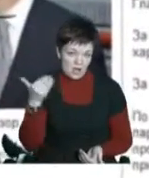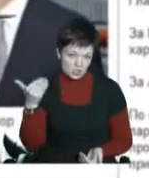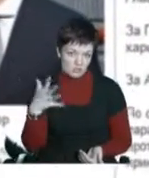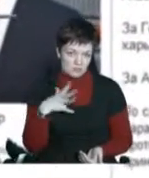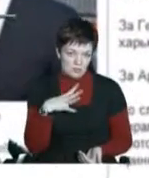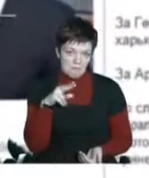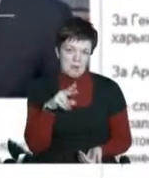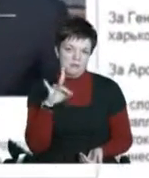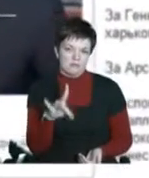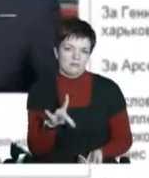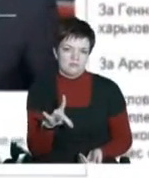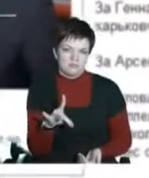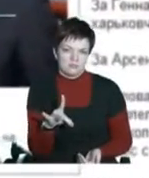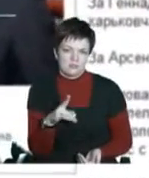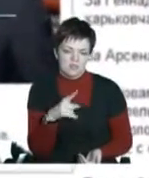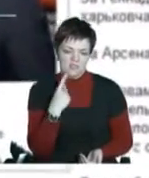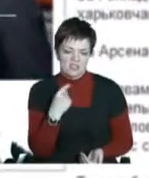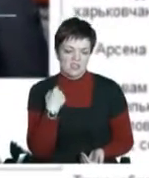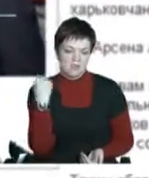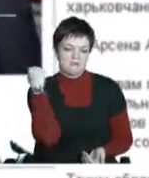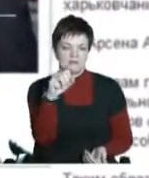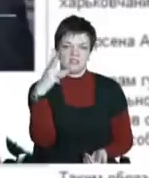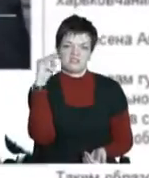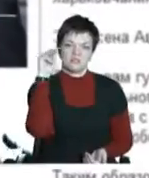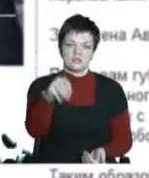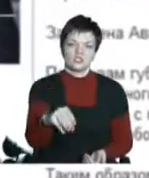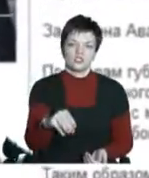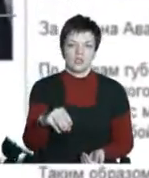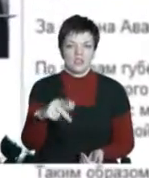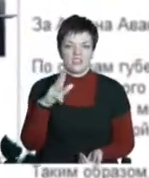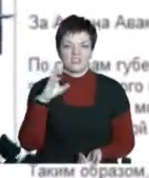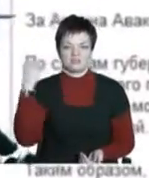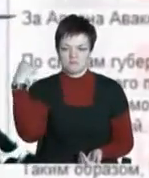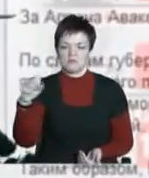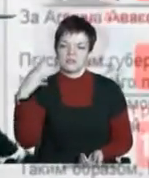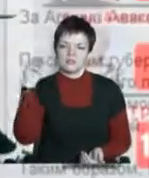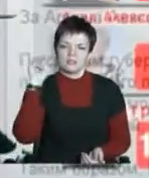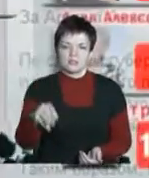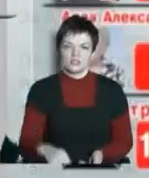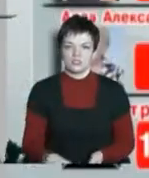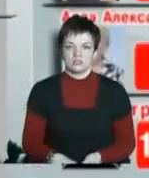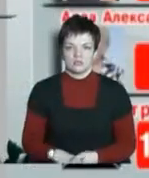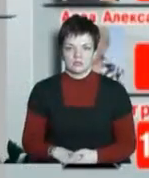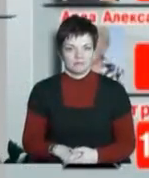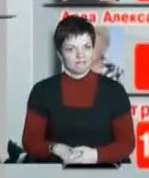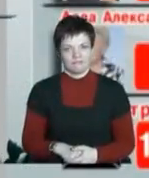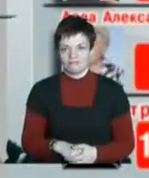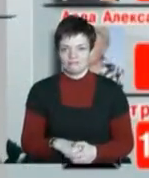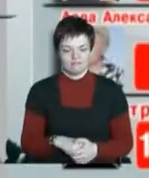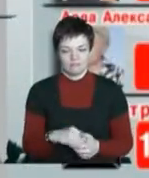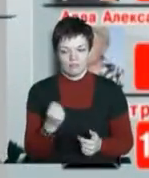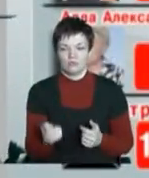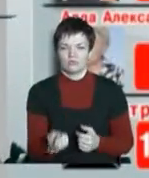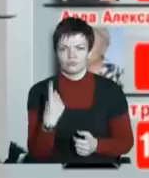регионов. С преимуществом в 3000 голосов побеждает Кернес. Это далеко не обещанные